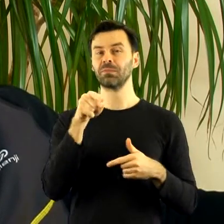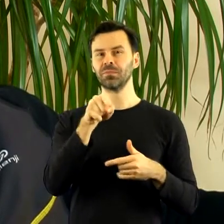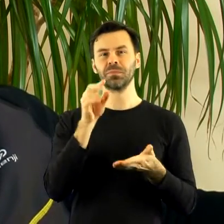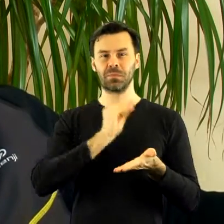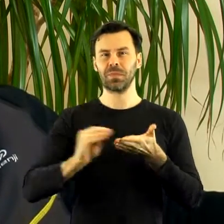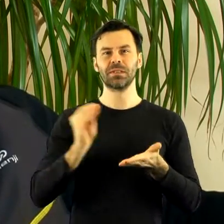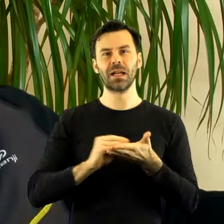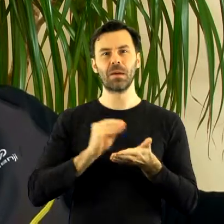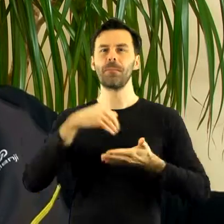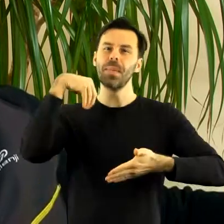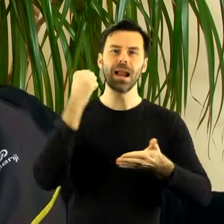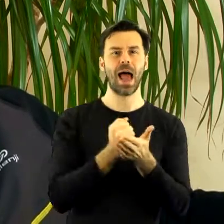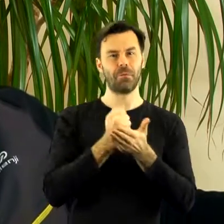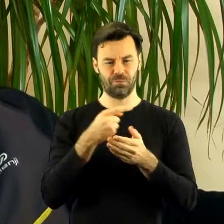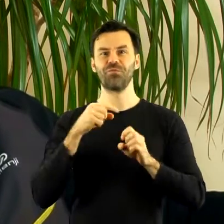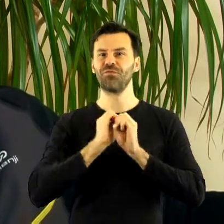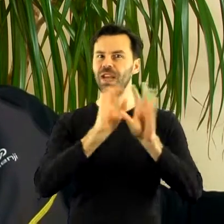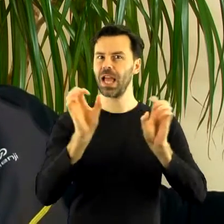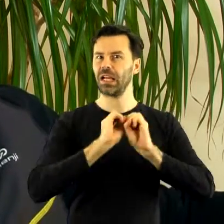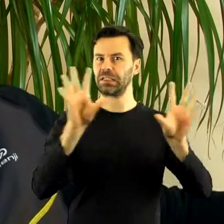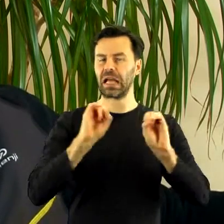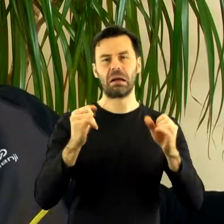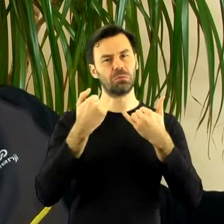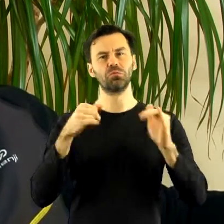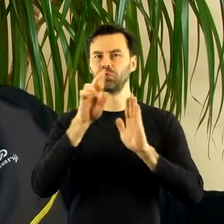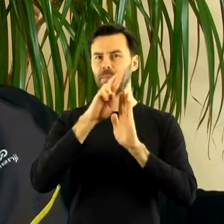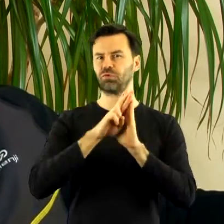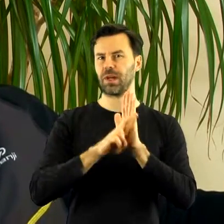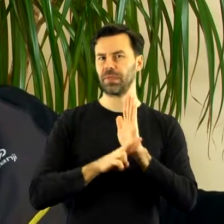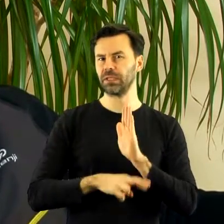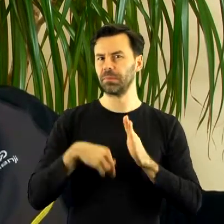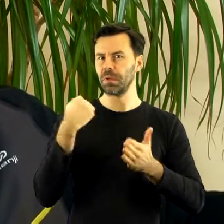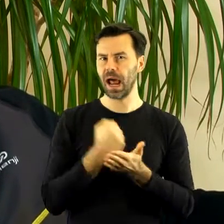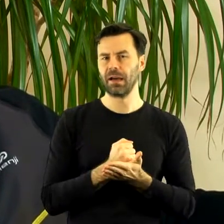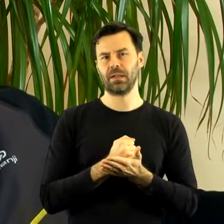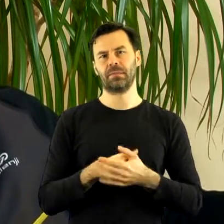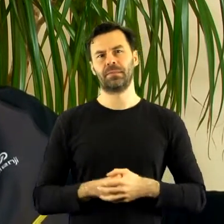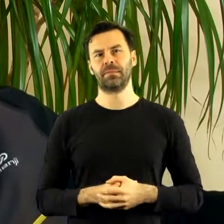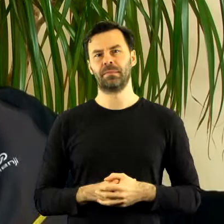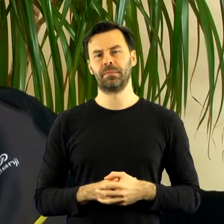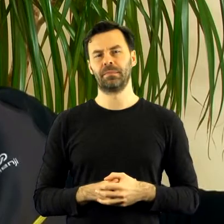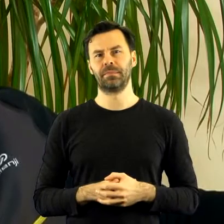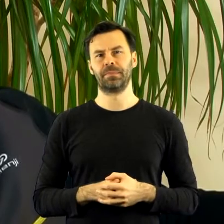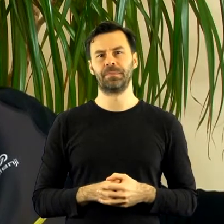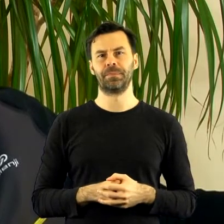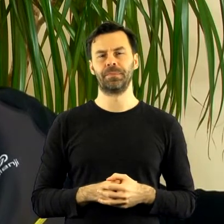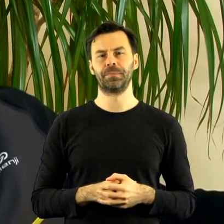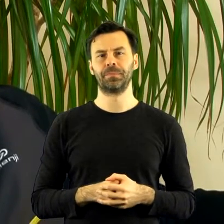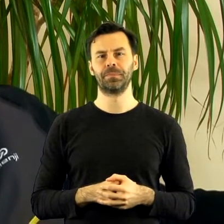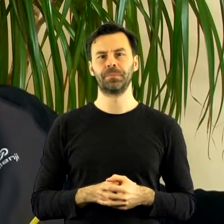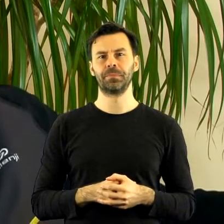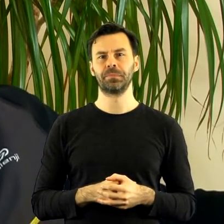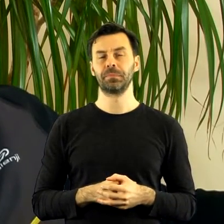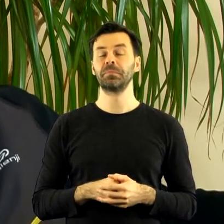zabierałem głos, gdzie wyjaśniałem jakieś przepisy, zwłaszcza prawa, które wynikają z tych